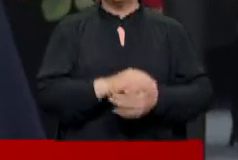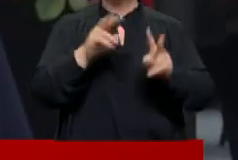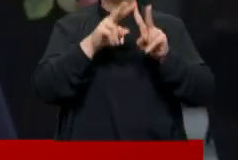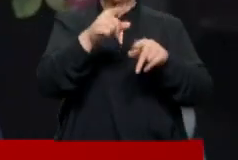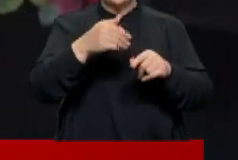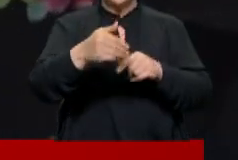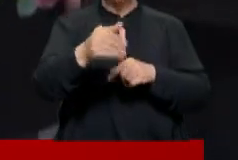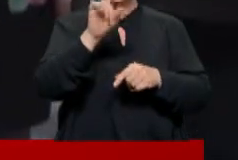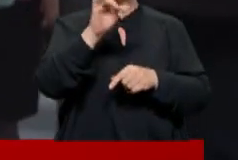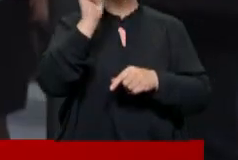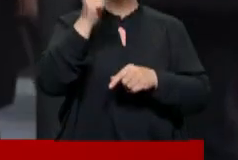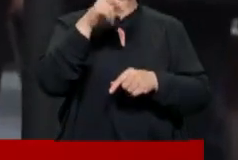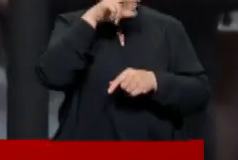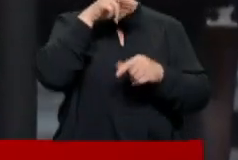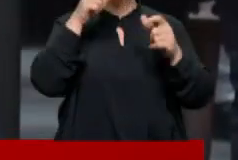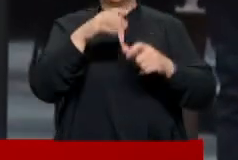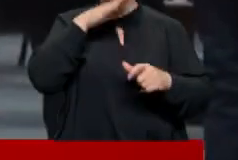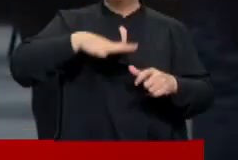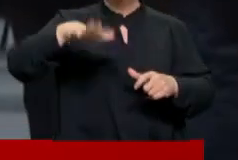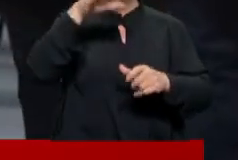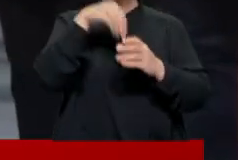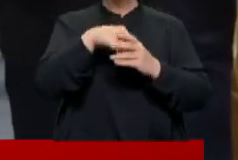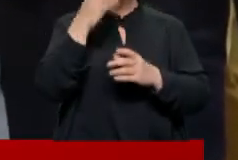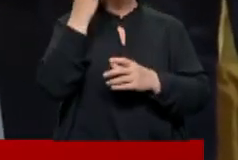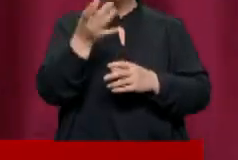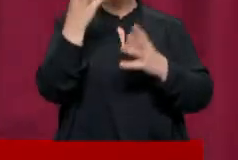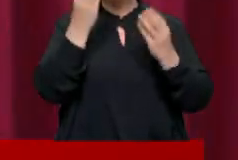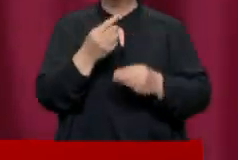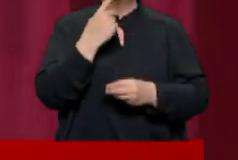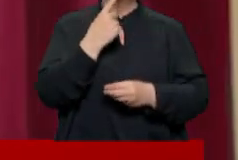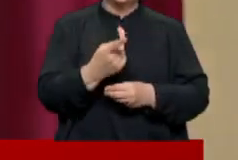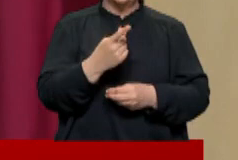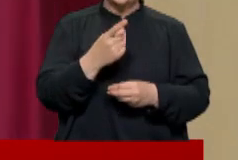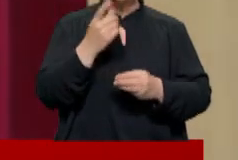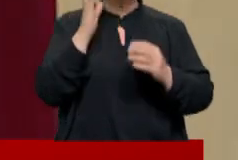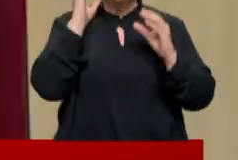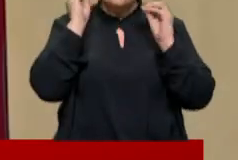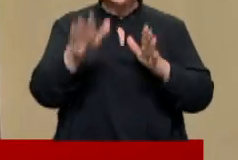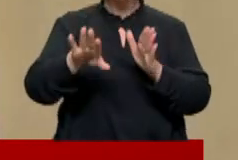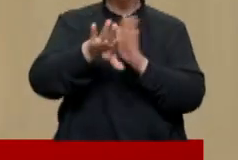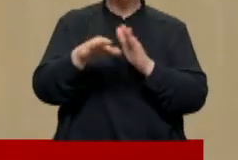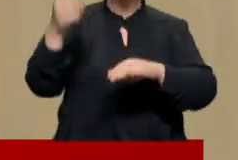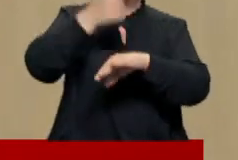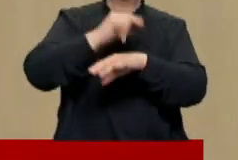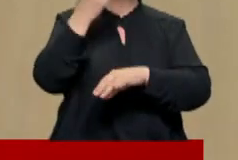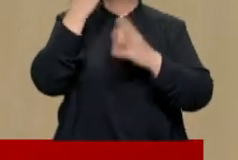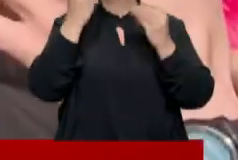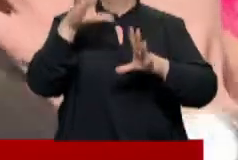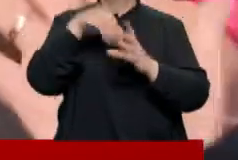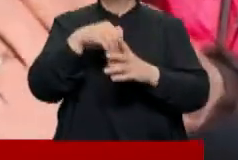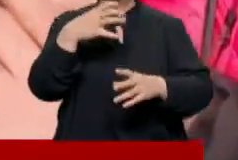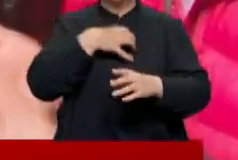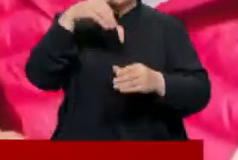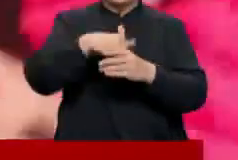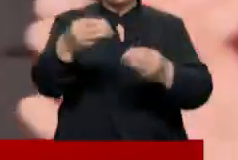Macron önümüzdeki 15 günün Fransa ve Avrupa için belirleyici olacağını vurguladı. Aşırı sağın iktidara gelmemesi için kendisine